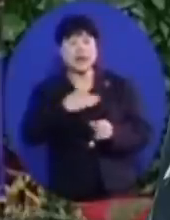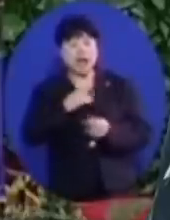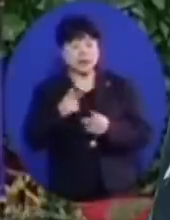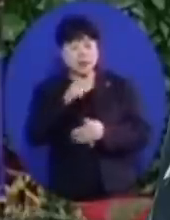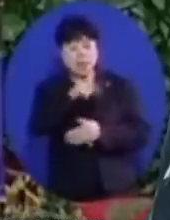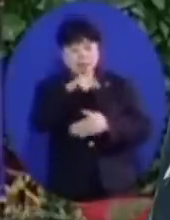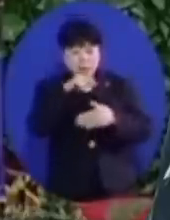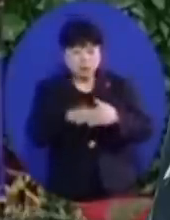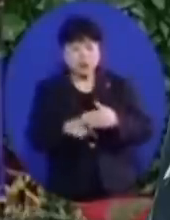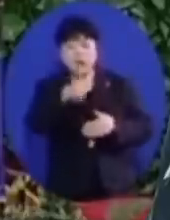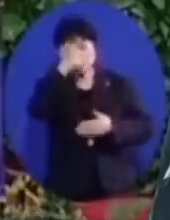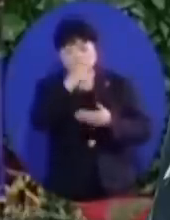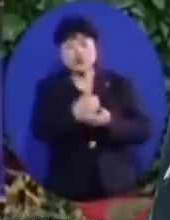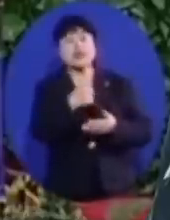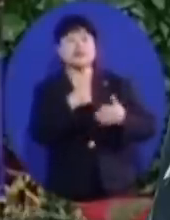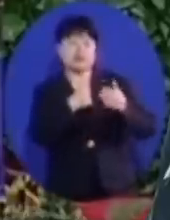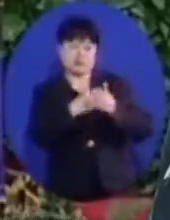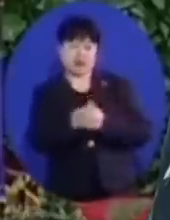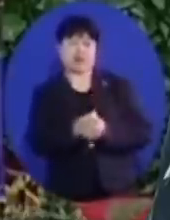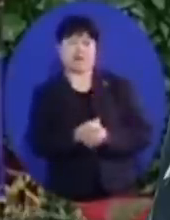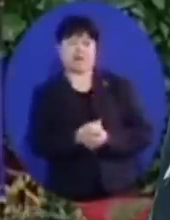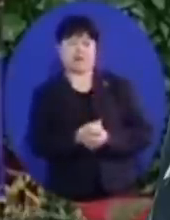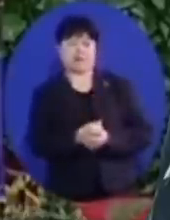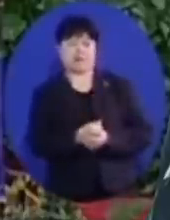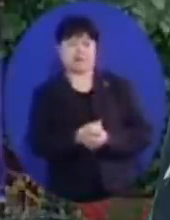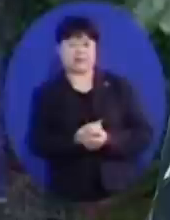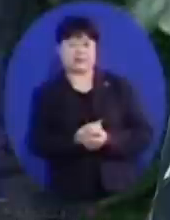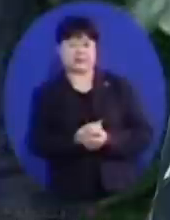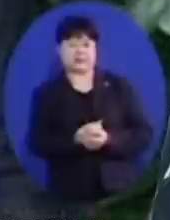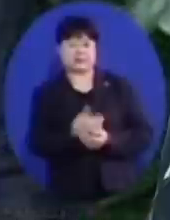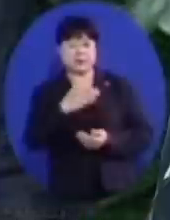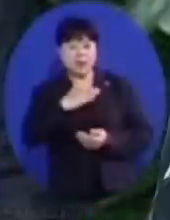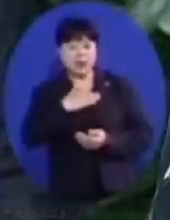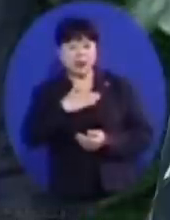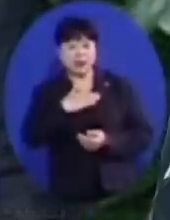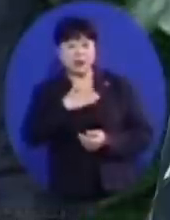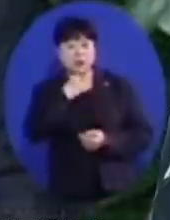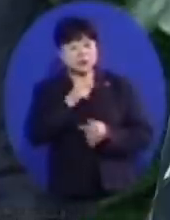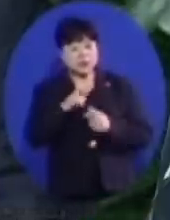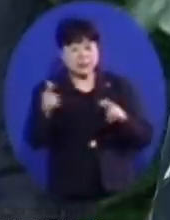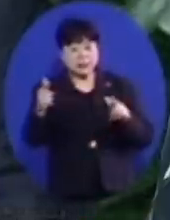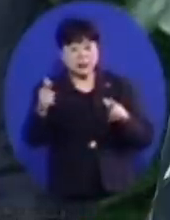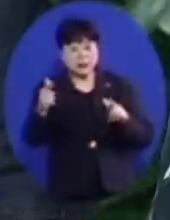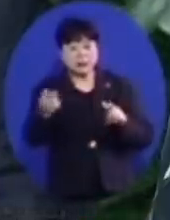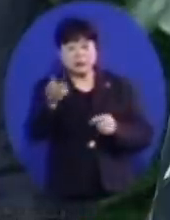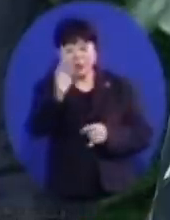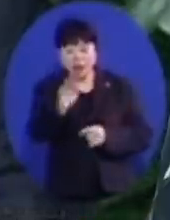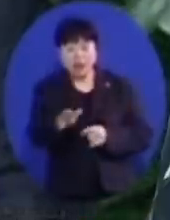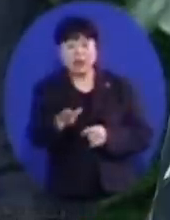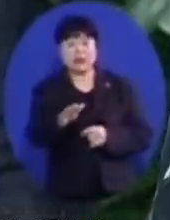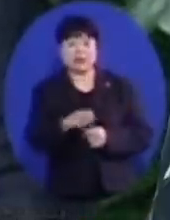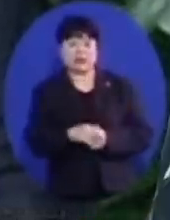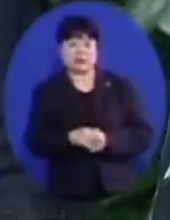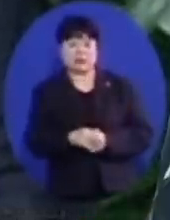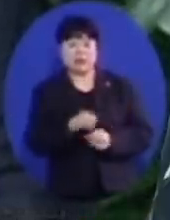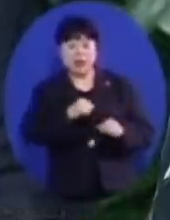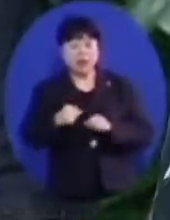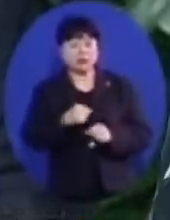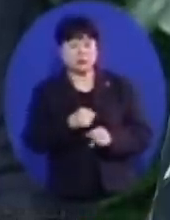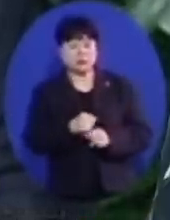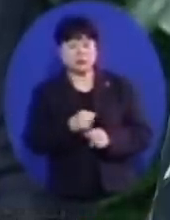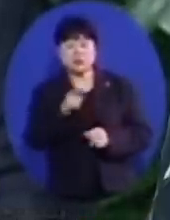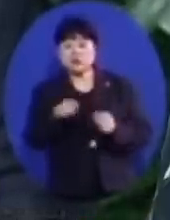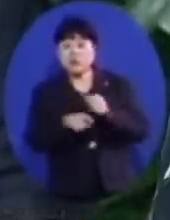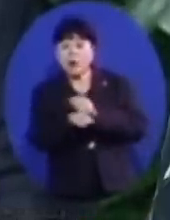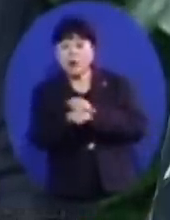아니요 내 속에 거하는 죄니라 내가 원치 않은데 그것을 행하니까